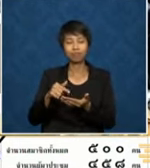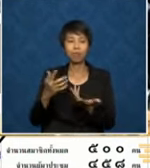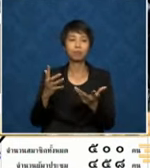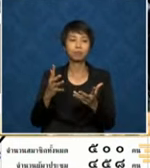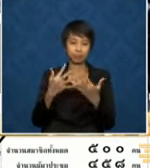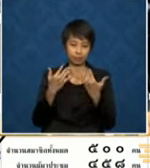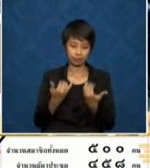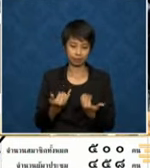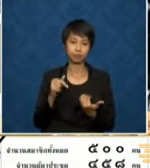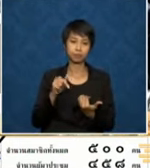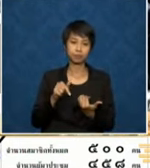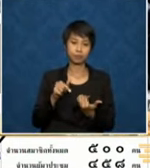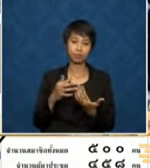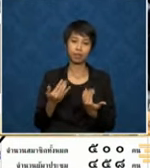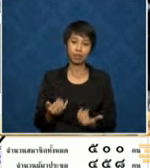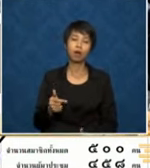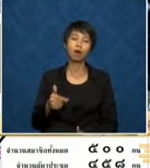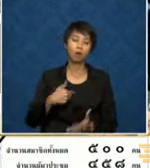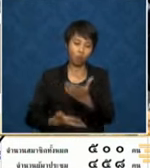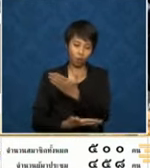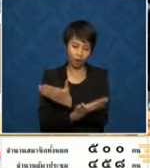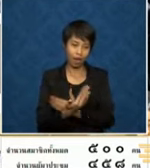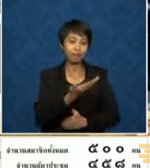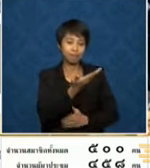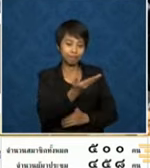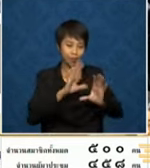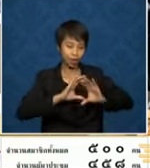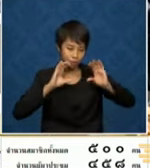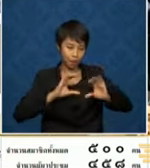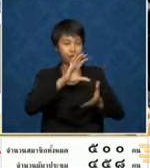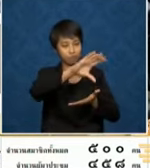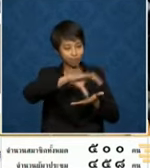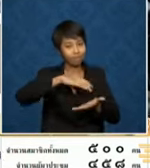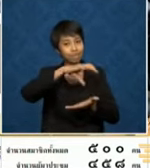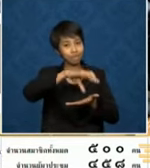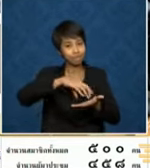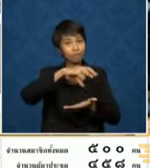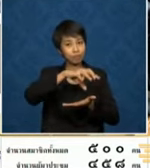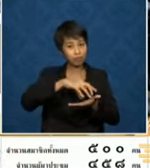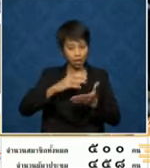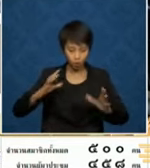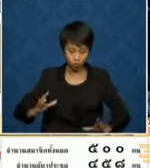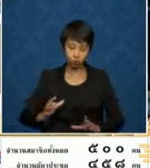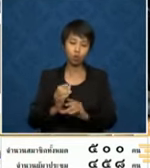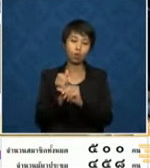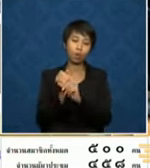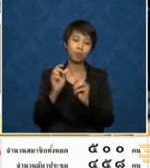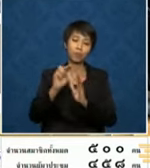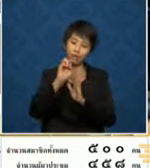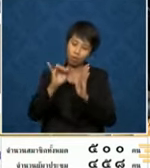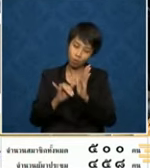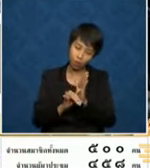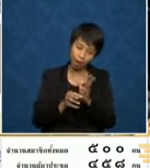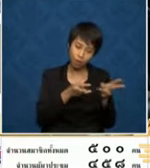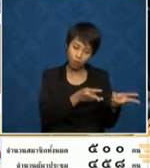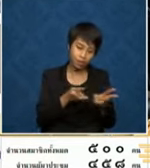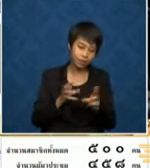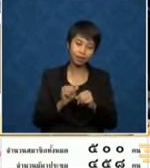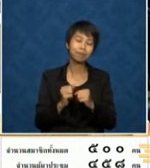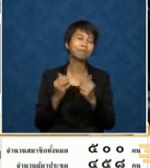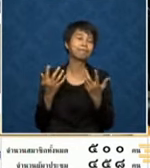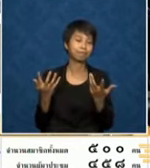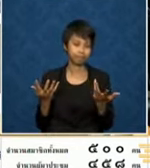ทีนี้ก็จะเป็นเวทีที่ดีค่ะที่จะได้รับฟังแนวคิดของทางรัฐบาลว่าสรุปแล้วจะมีนโยบายกับตัวเฮีย